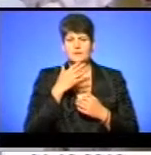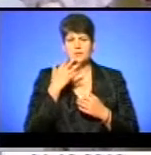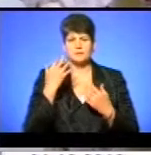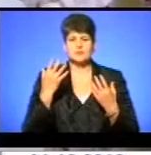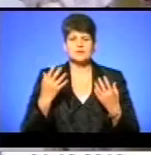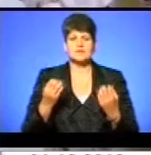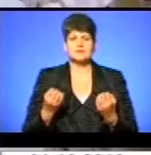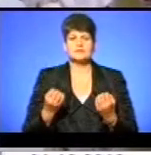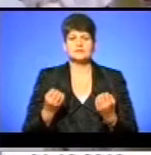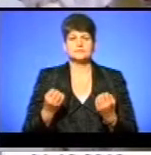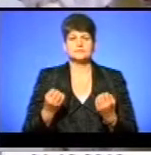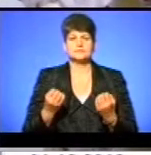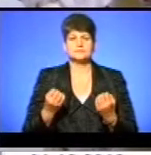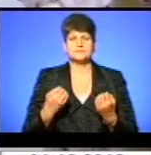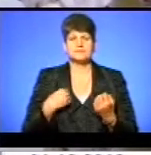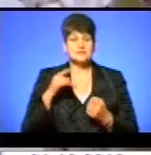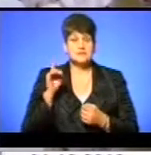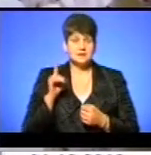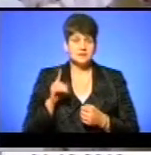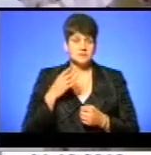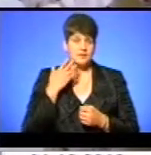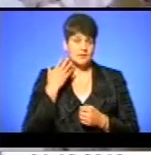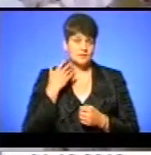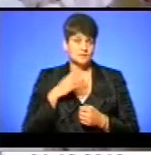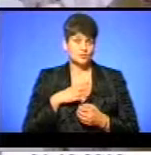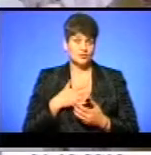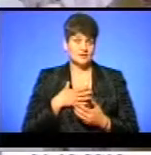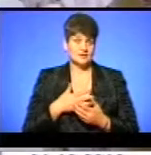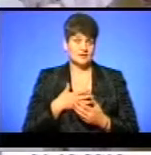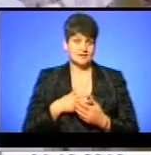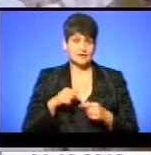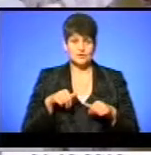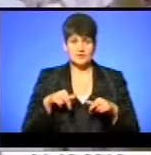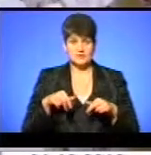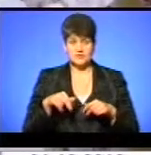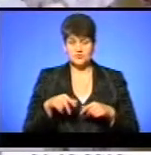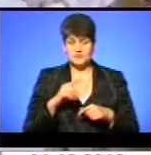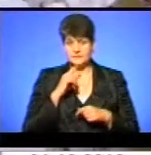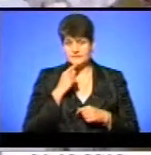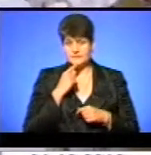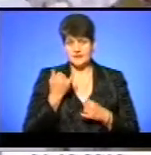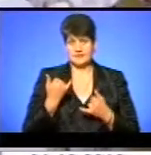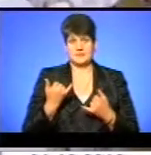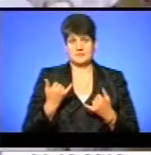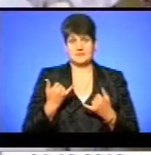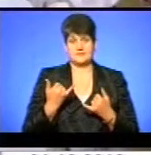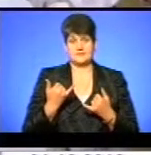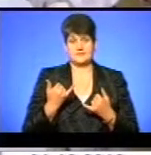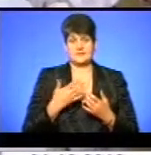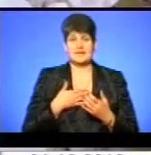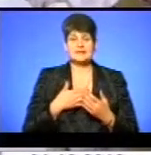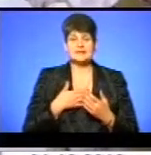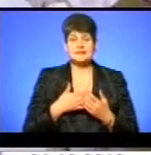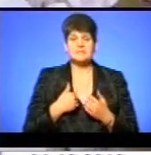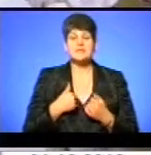днів. Ви знаєте, аж легше мені стало дихати, бо я сюди ледве йшла, ледве дихала, а тепер дихаю